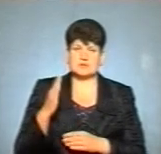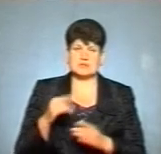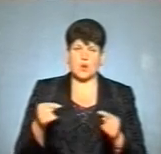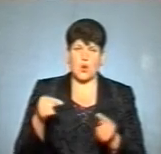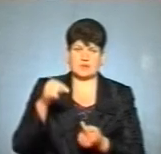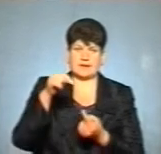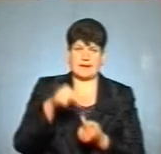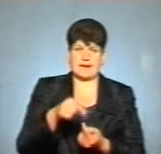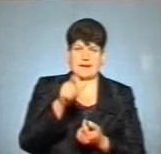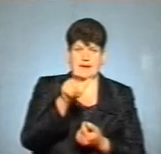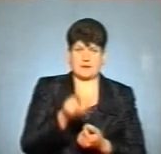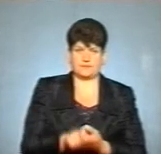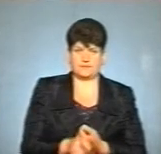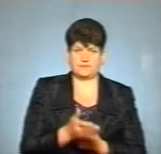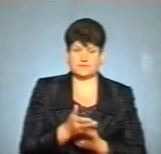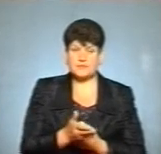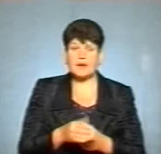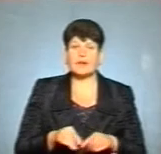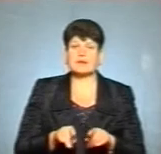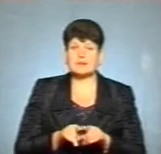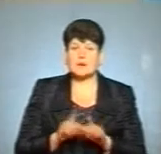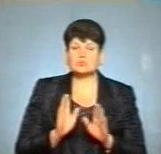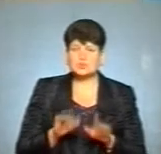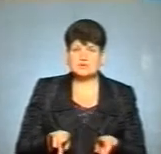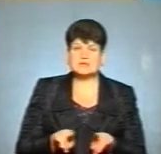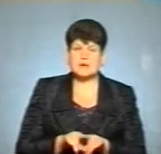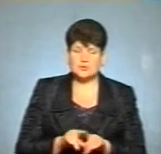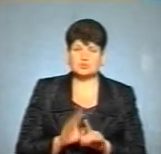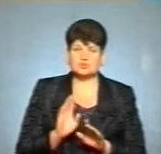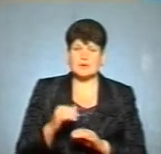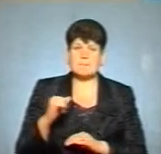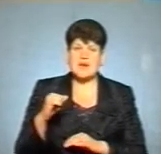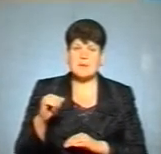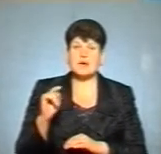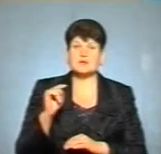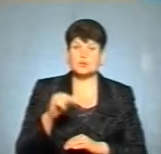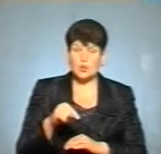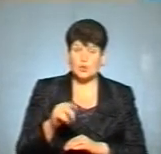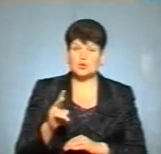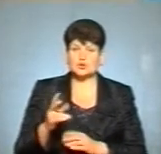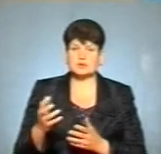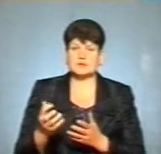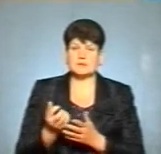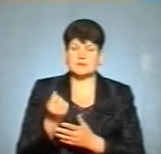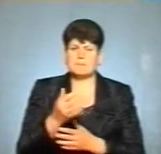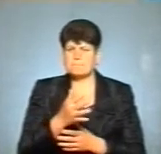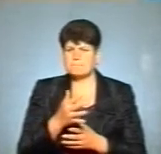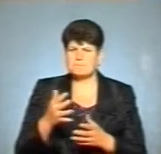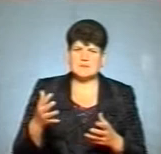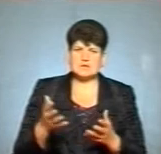кандидата. І там буде також, тобто буде перемагати той, хто набрав безпосередньо найбільшу